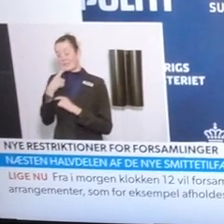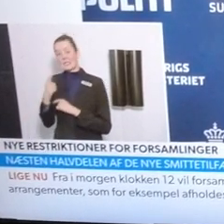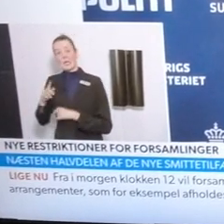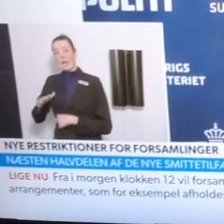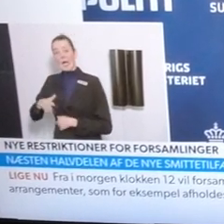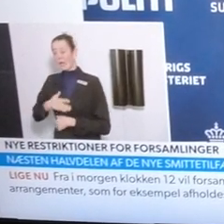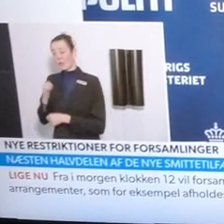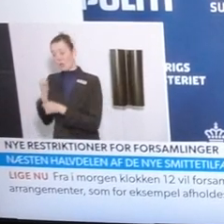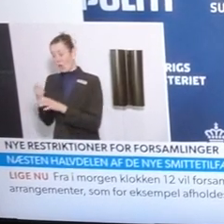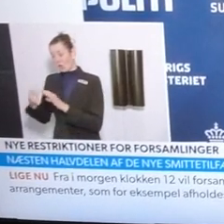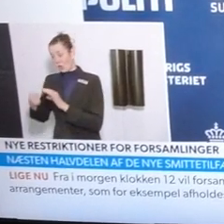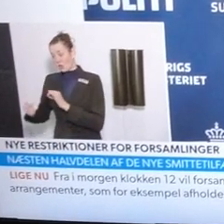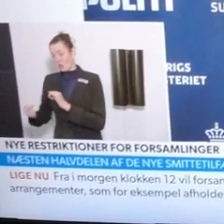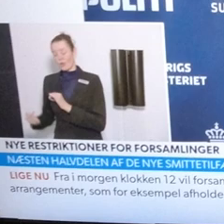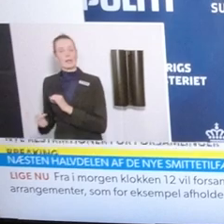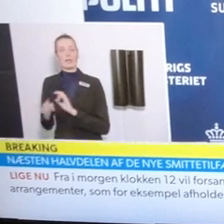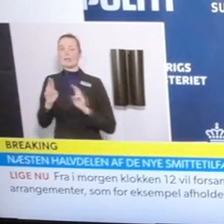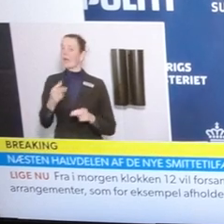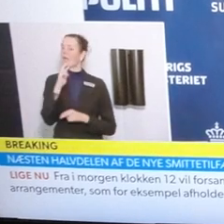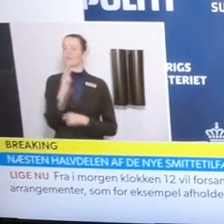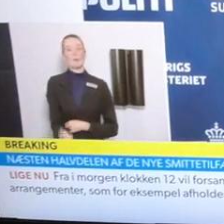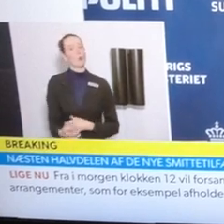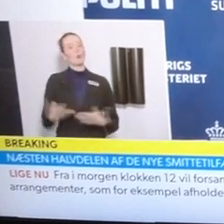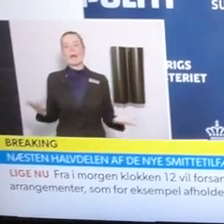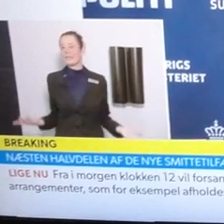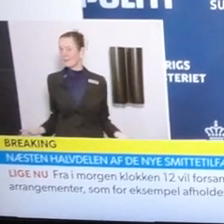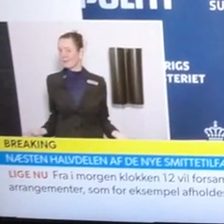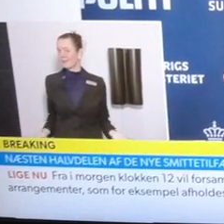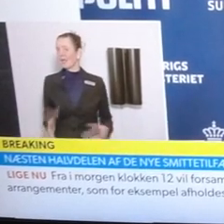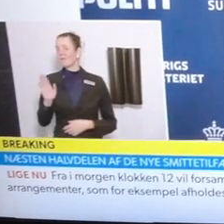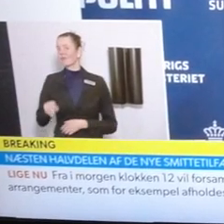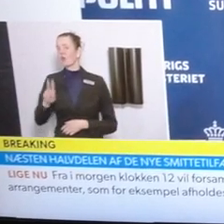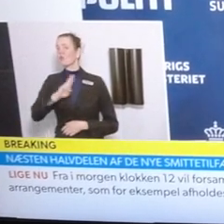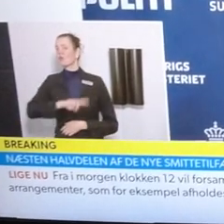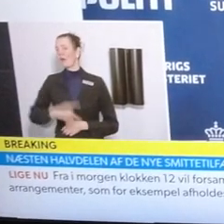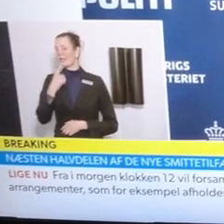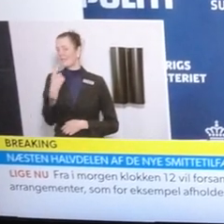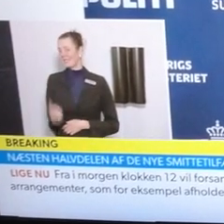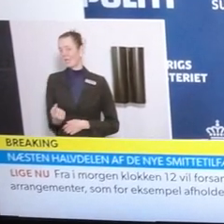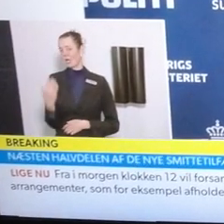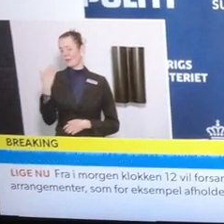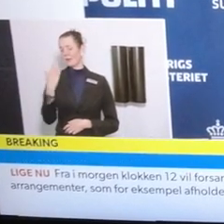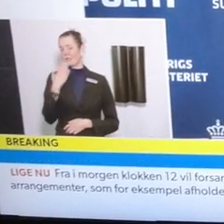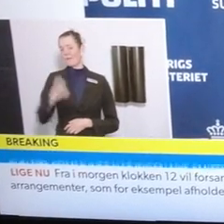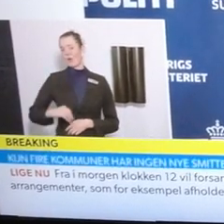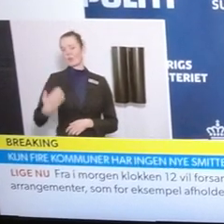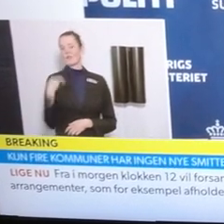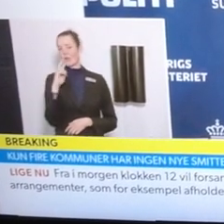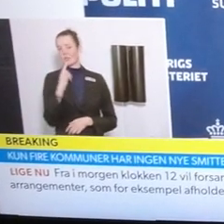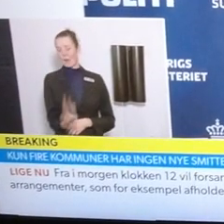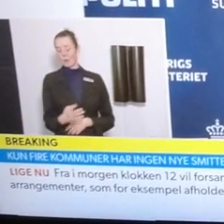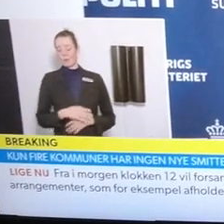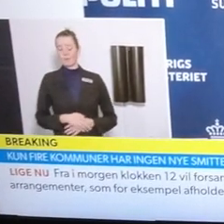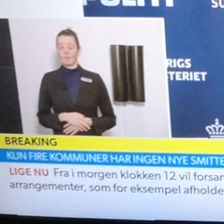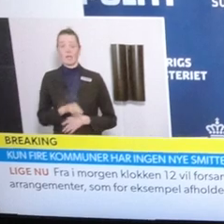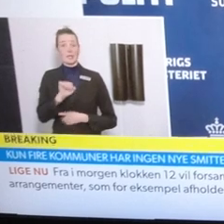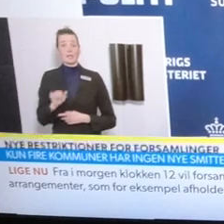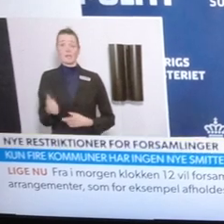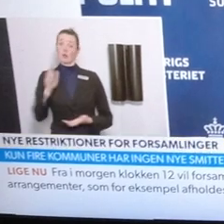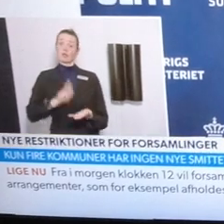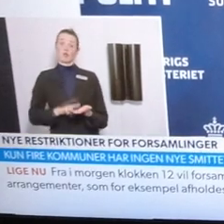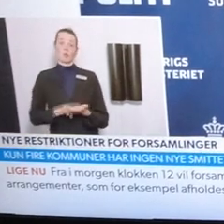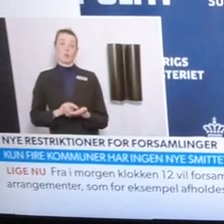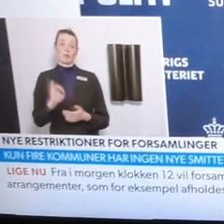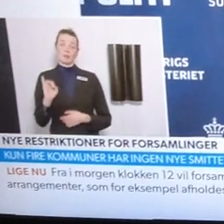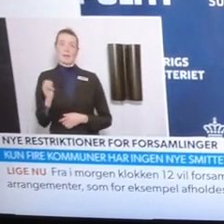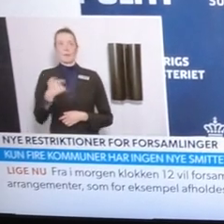det vil være virkelig uansvarligt at gøre på nuværende tidspunkt. Så derfor også til dit måske første spørgsmål. Jeg tror, der er rigtig mange danskere,